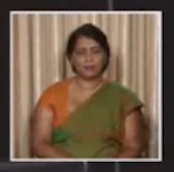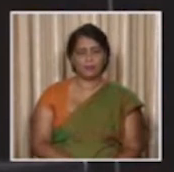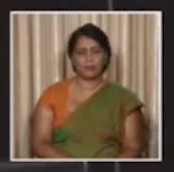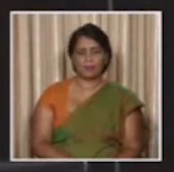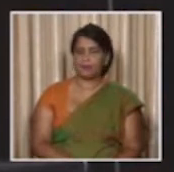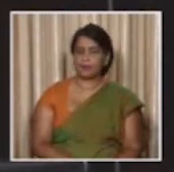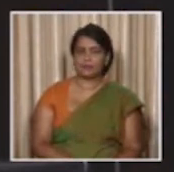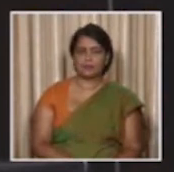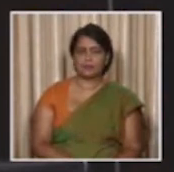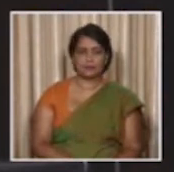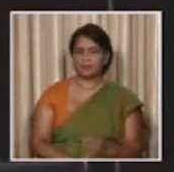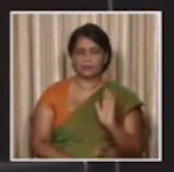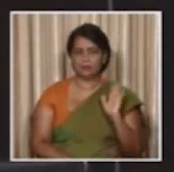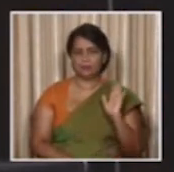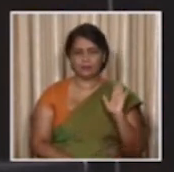නෑ නෑ.